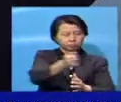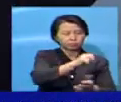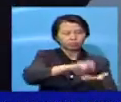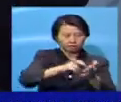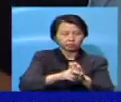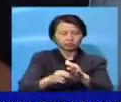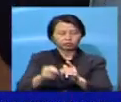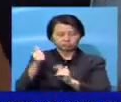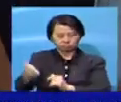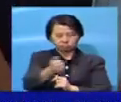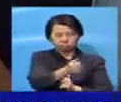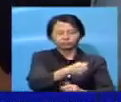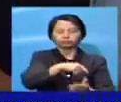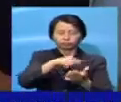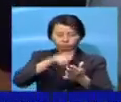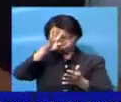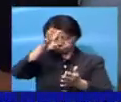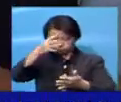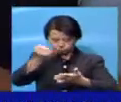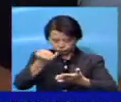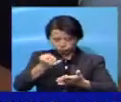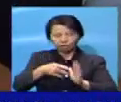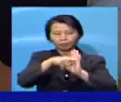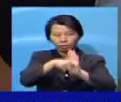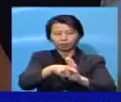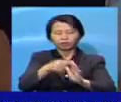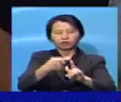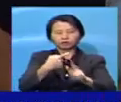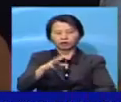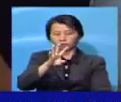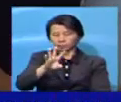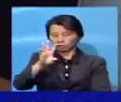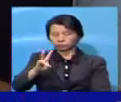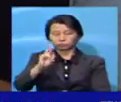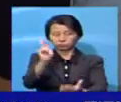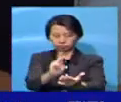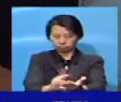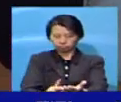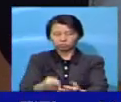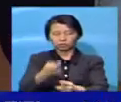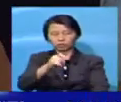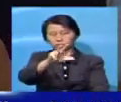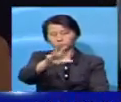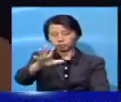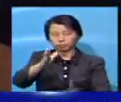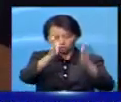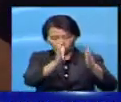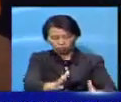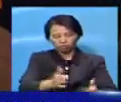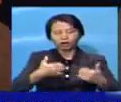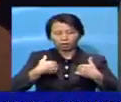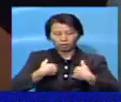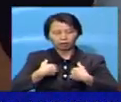antara hasil karya yang dipamerkan daripada 47 karya-karya daripada 35 pengkarya yang